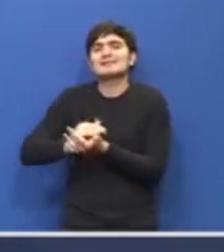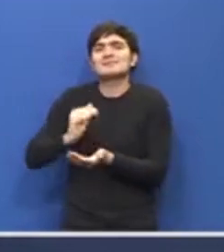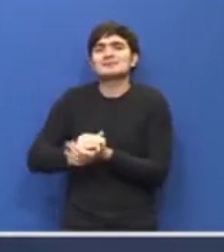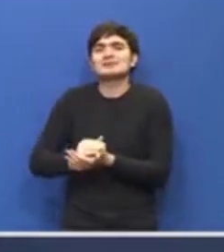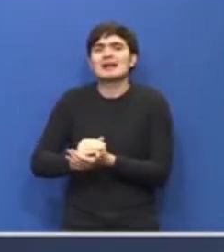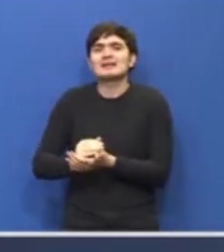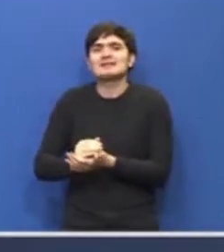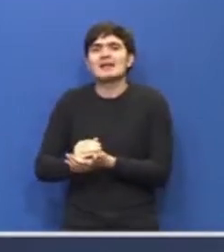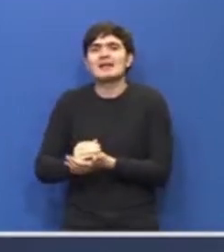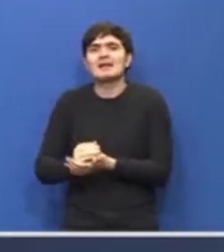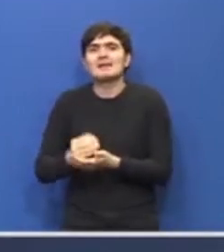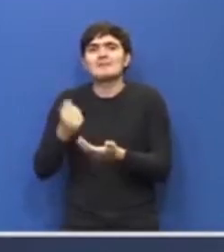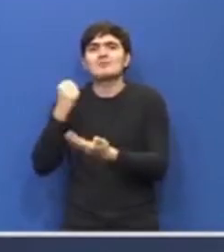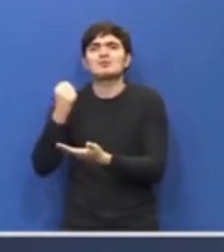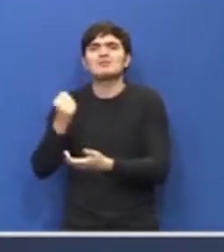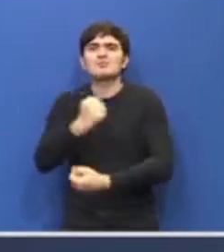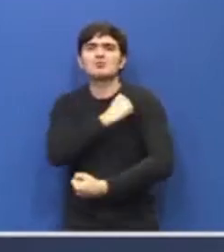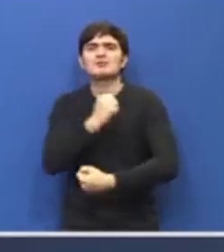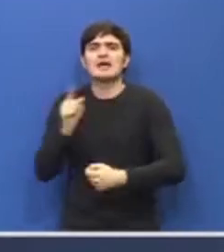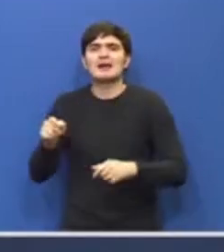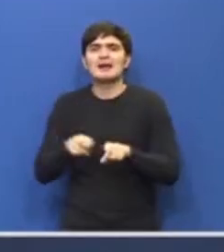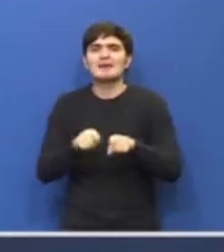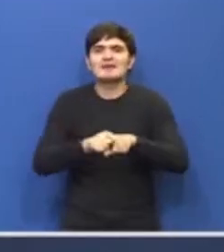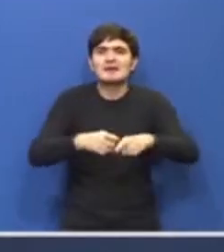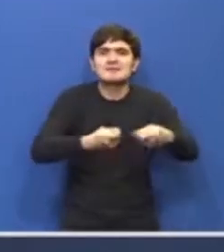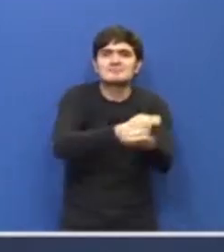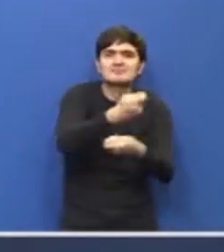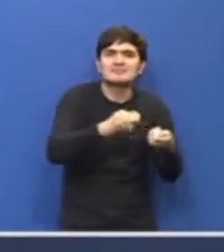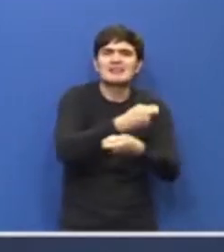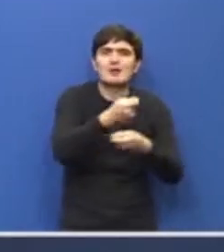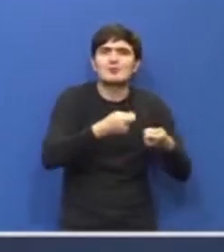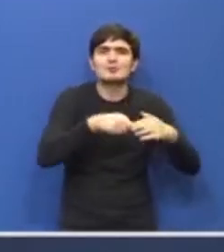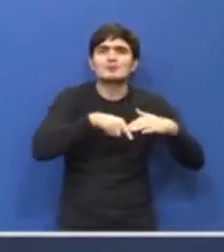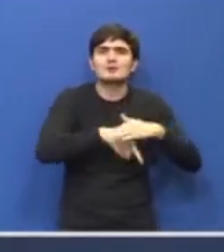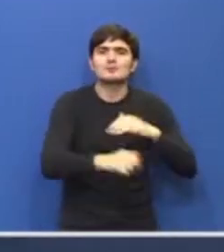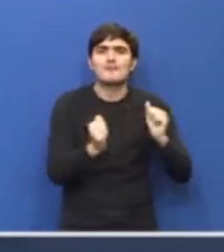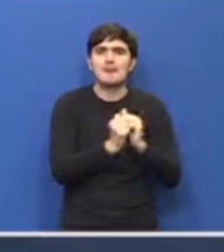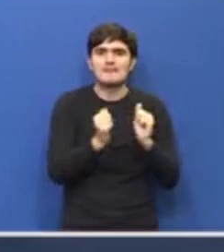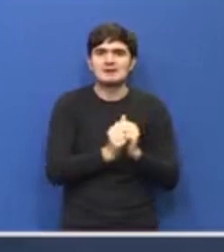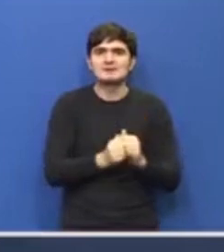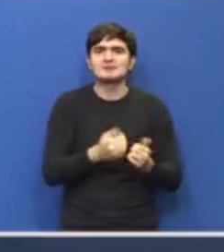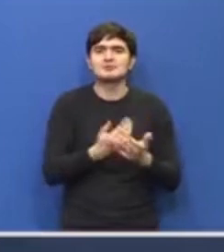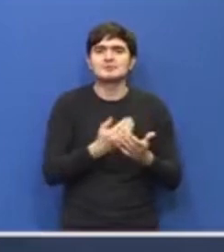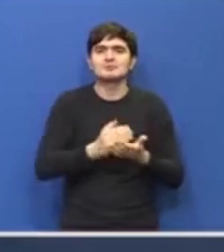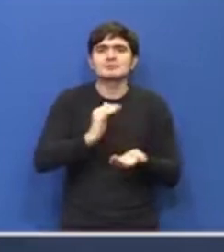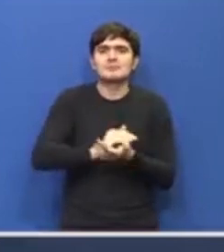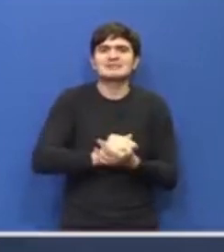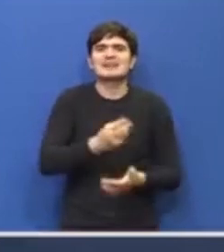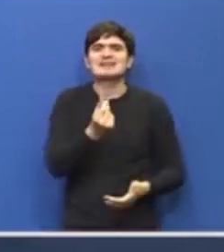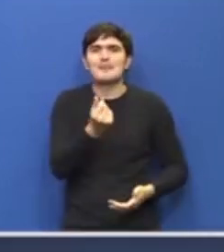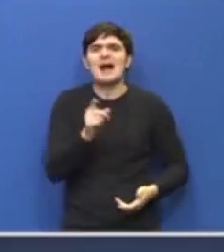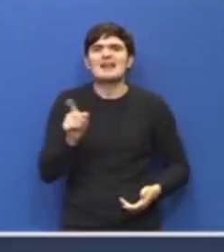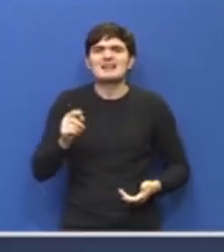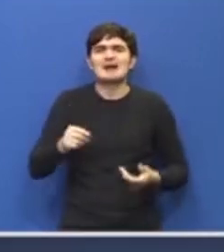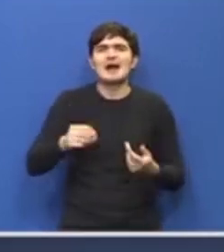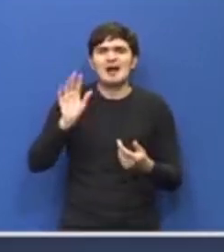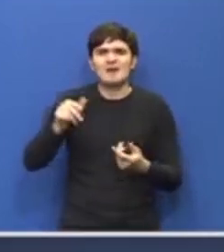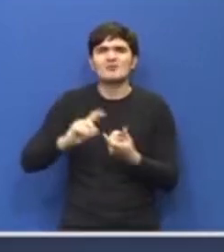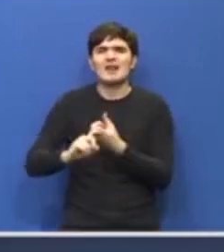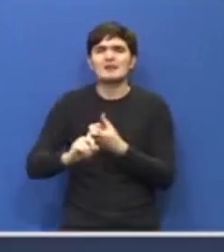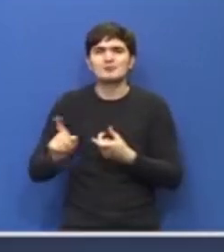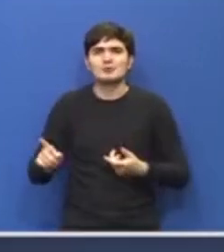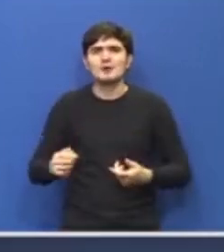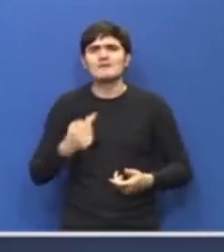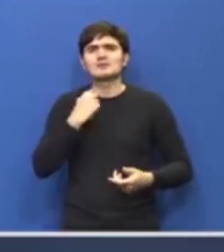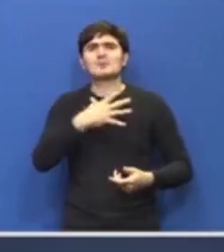ilicite, talciocul subteran și banii care s-au învârtit în jurul lui. Așa cum am spus, acea